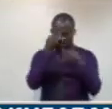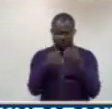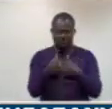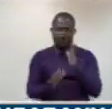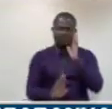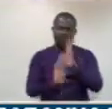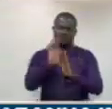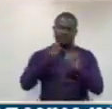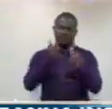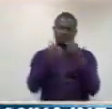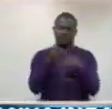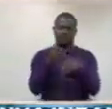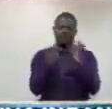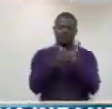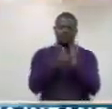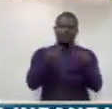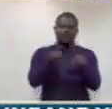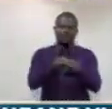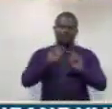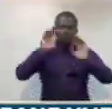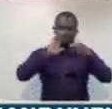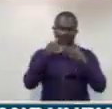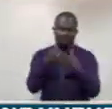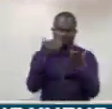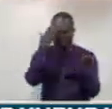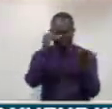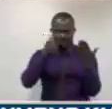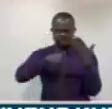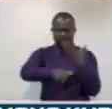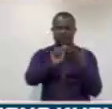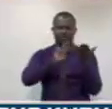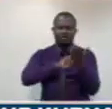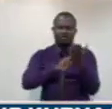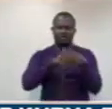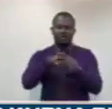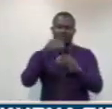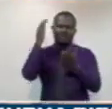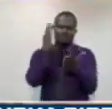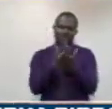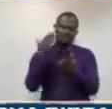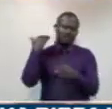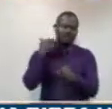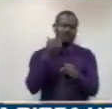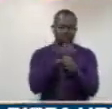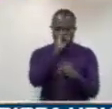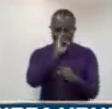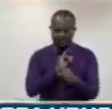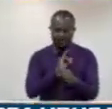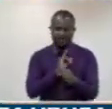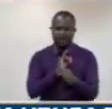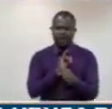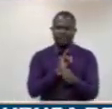imbere uyu mukino narwo rubigizemo uruhare cyane ko ari narwo rwifashishijwe mu guhagarika genocide yakorewe